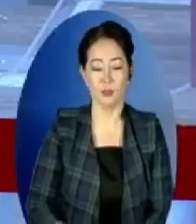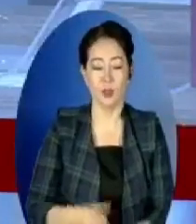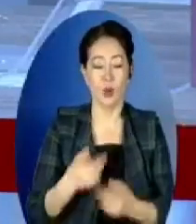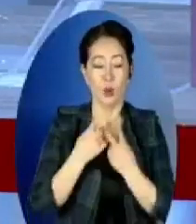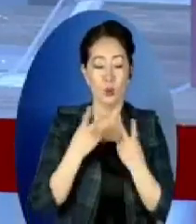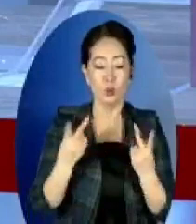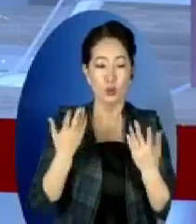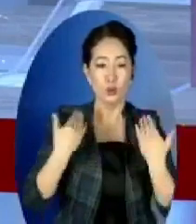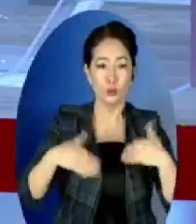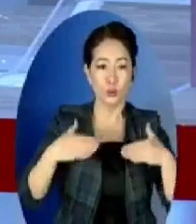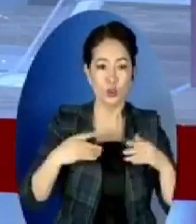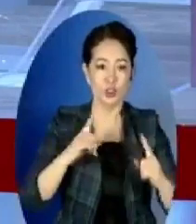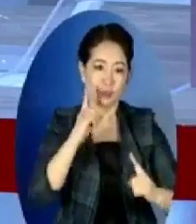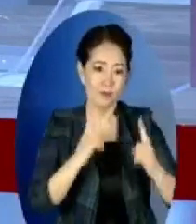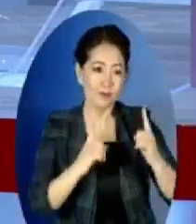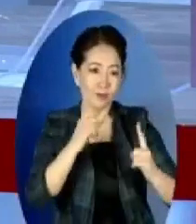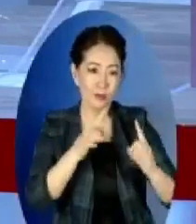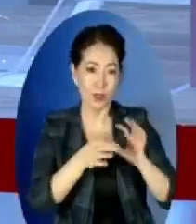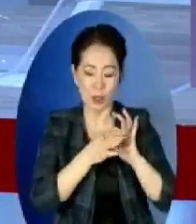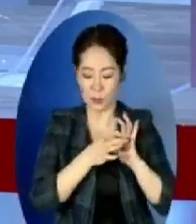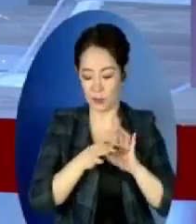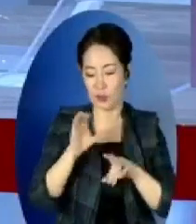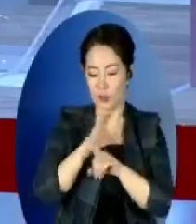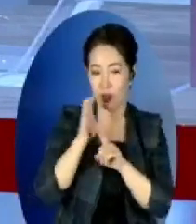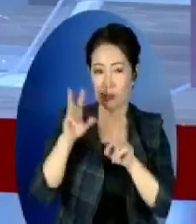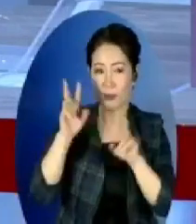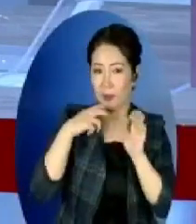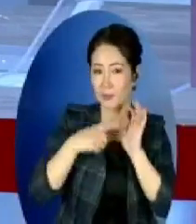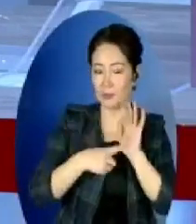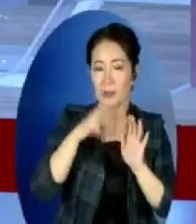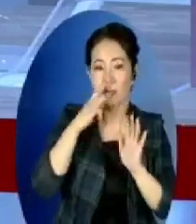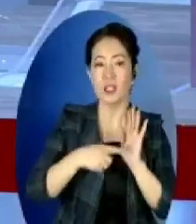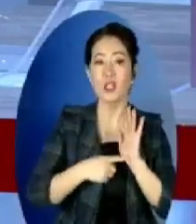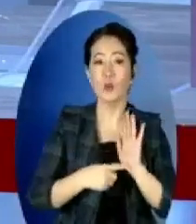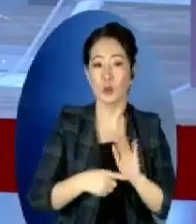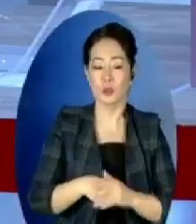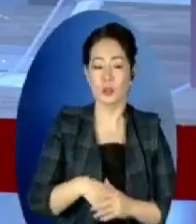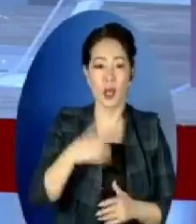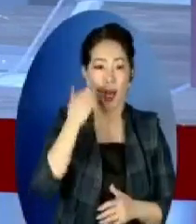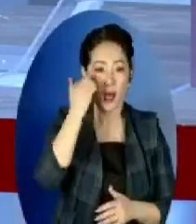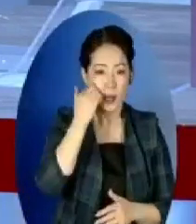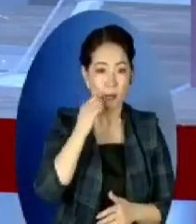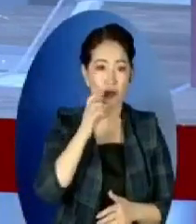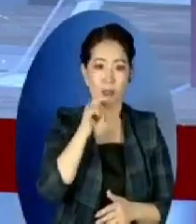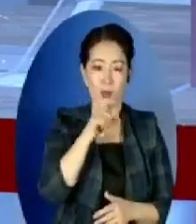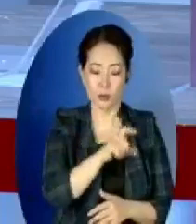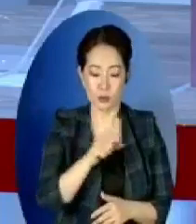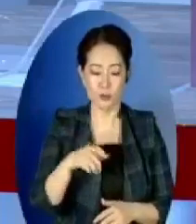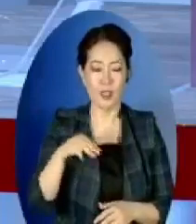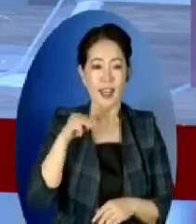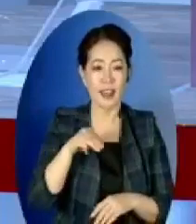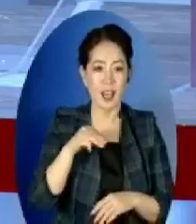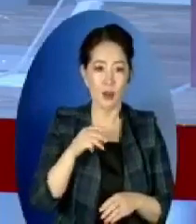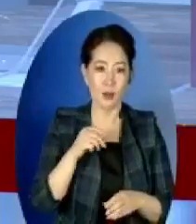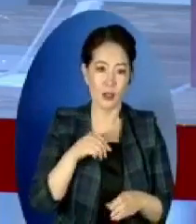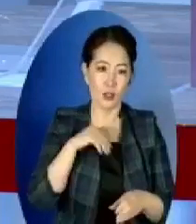Үндэсний бүжгийн тулааны талаар солиурлын булангаар үзүүллээ. Мэдээг өргөжлүүлээ. Ахмад наснууд тэтгэврт гарахтаа санхүүгийн хувьд ямар нэг бэлтгэлгүй байдг